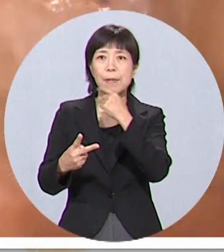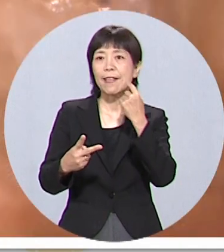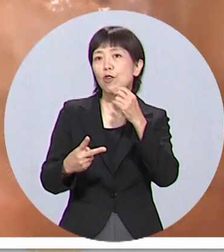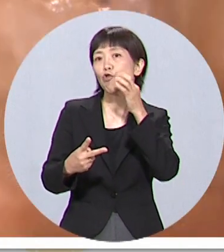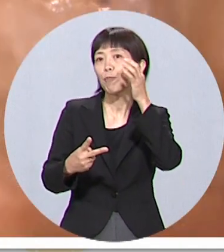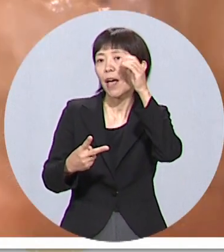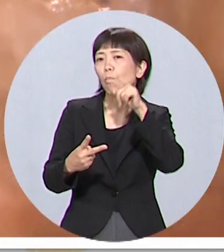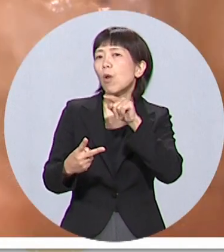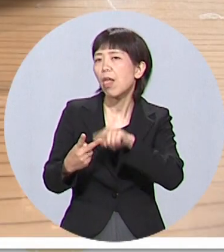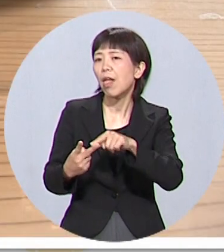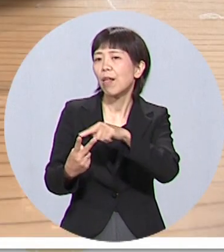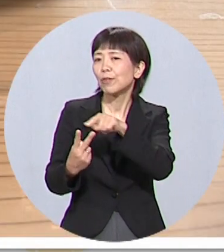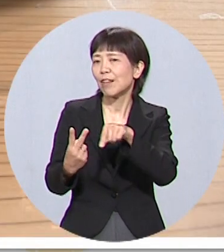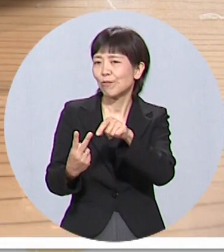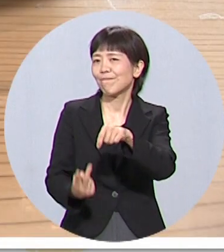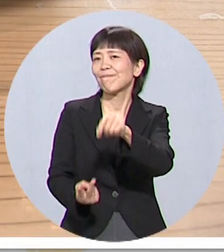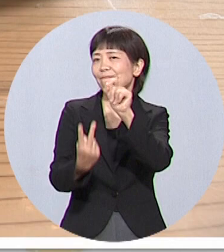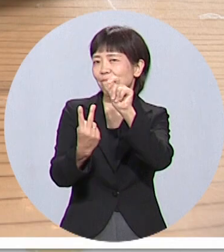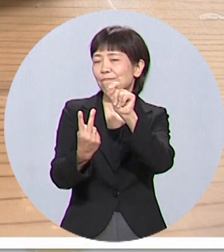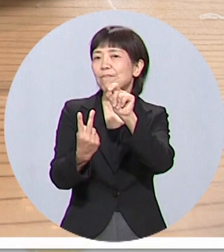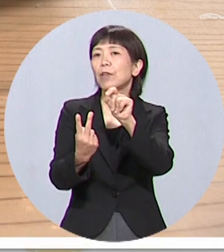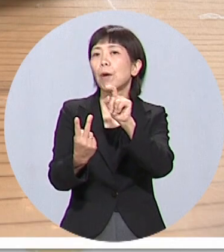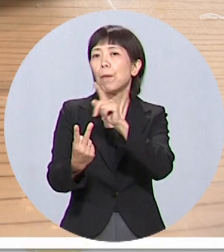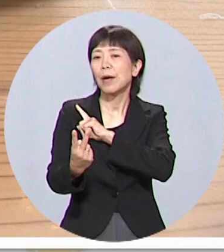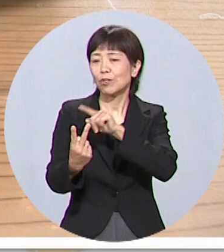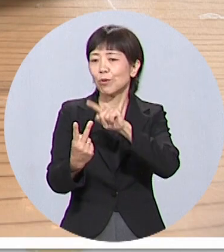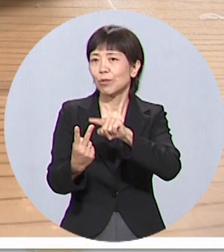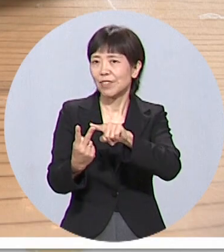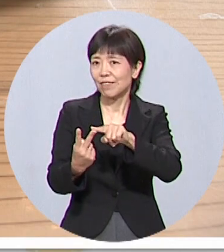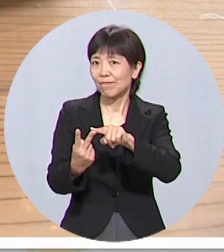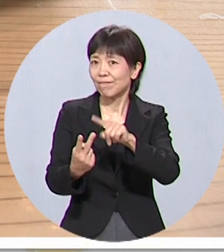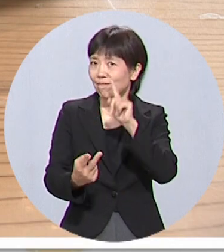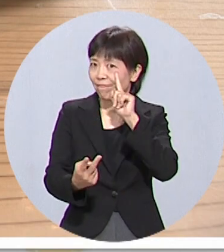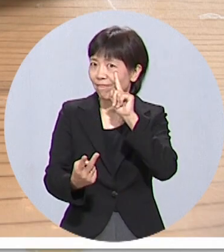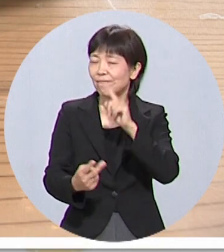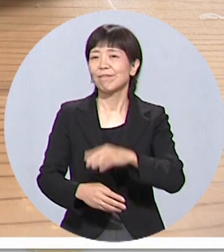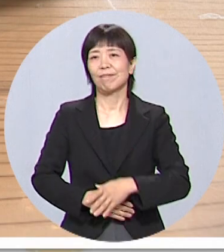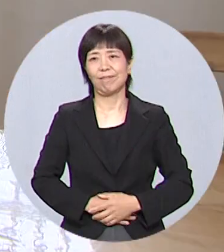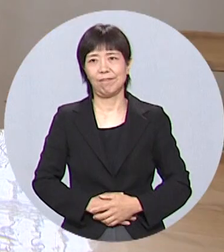ました。まずは紅梅から。